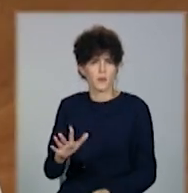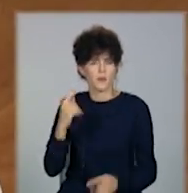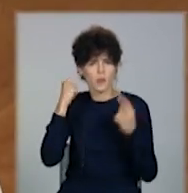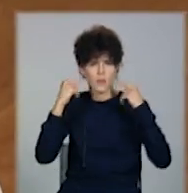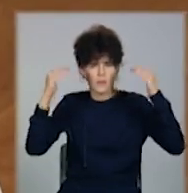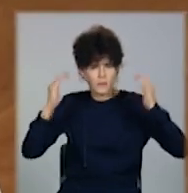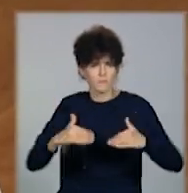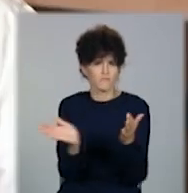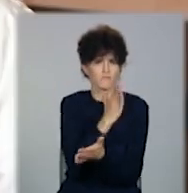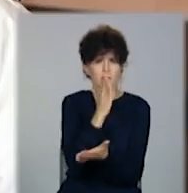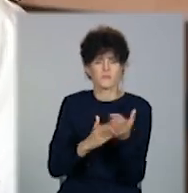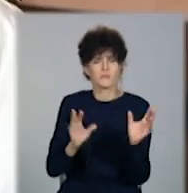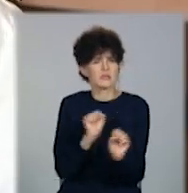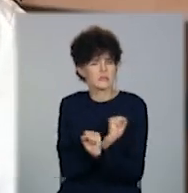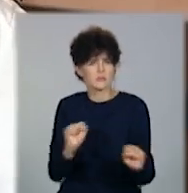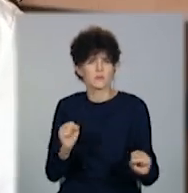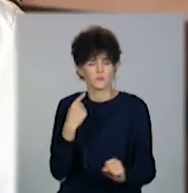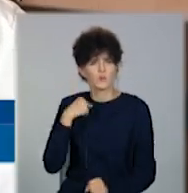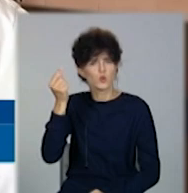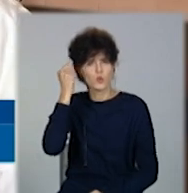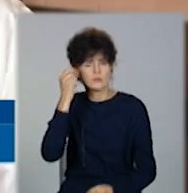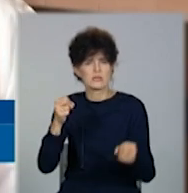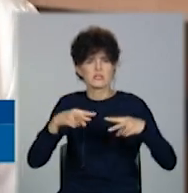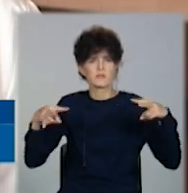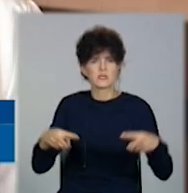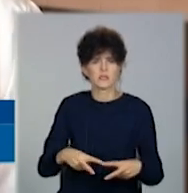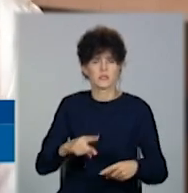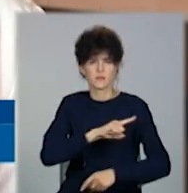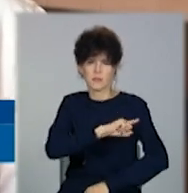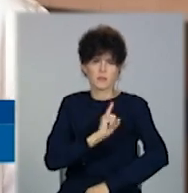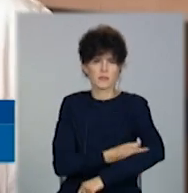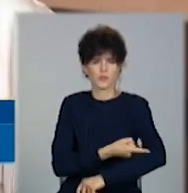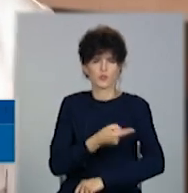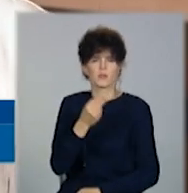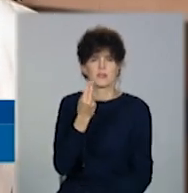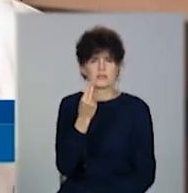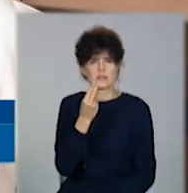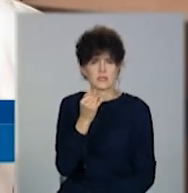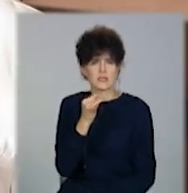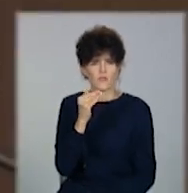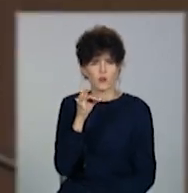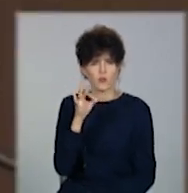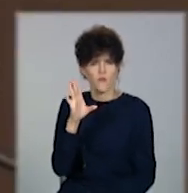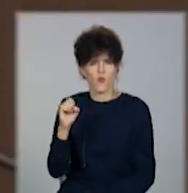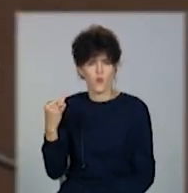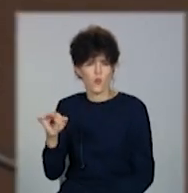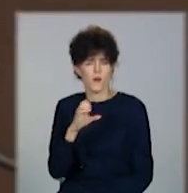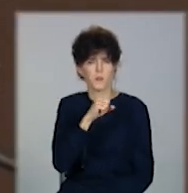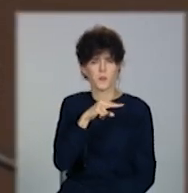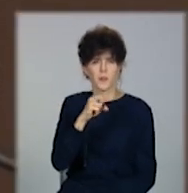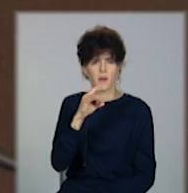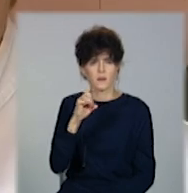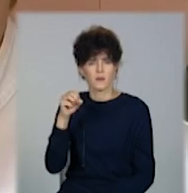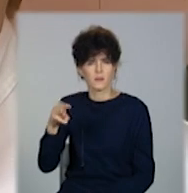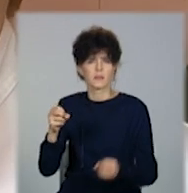повною глухотою. Подобрали супермощні цифрові апарати з комп'ютерною настроєчкою. Він